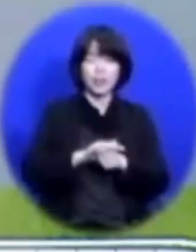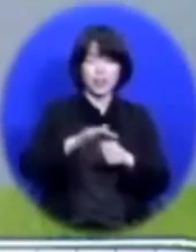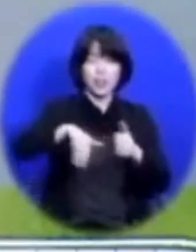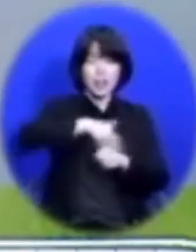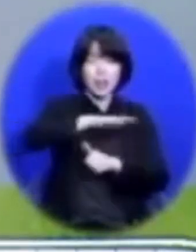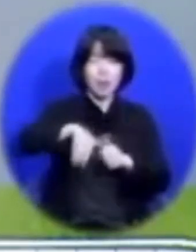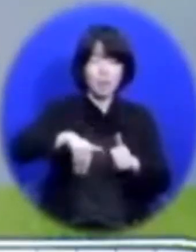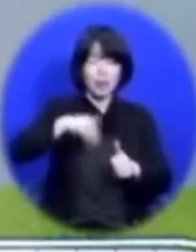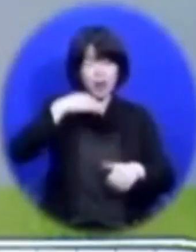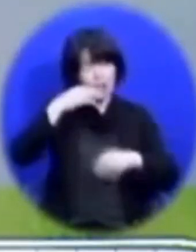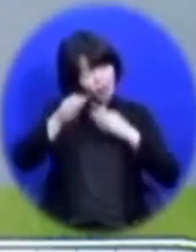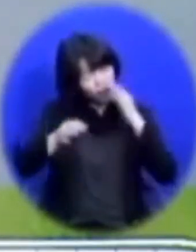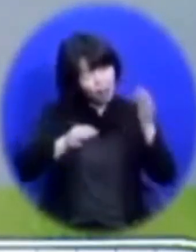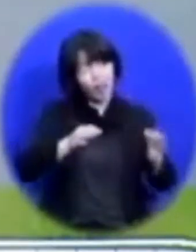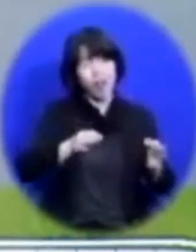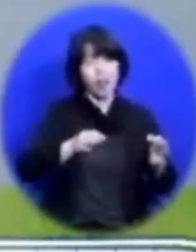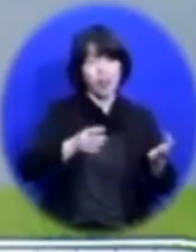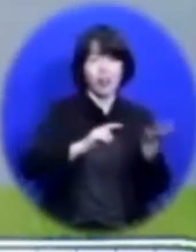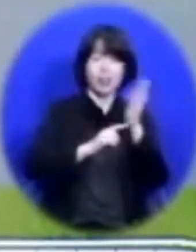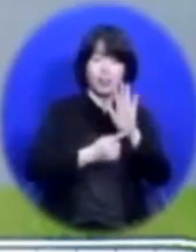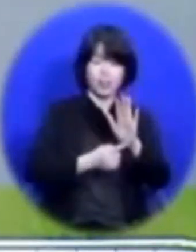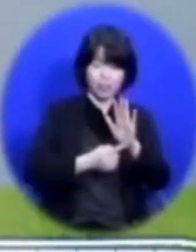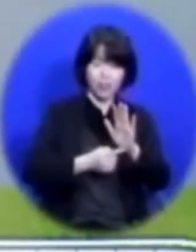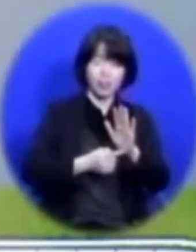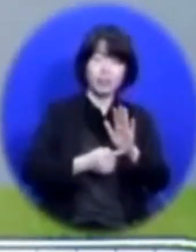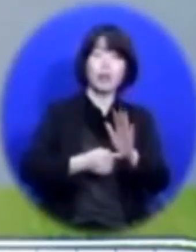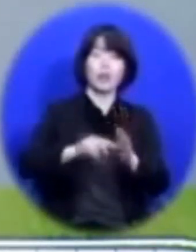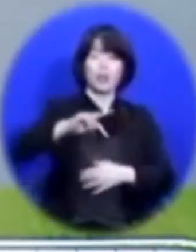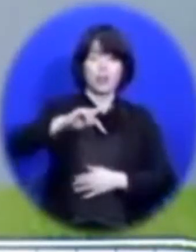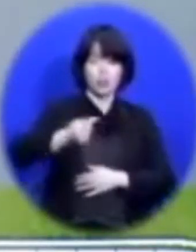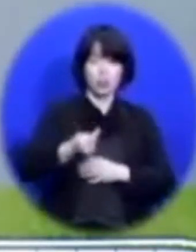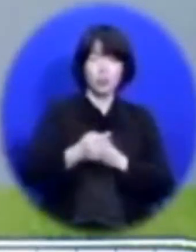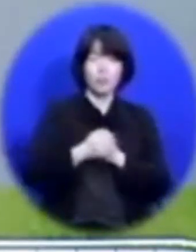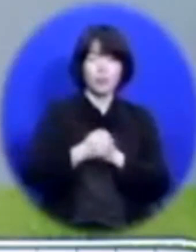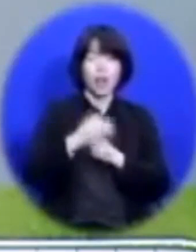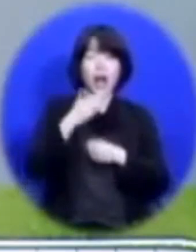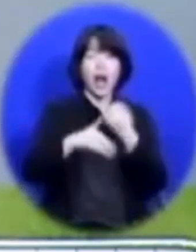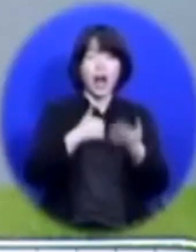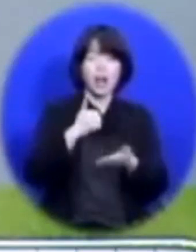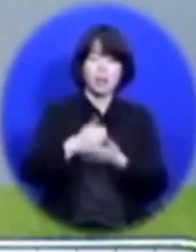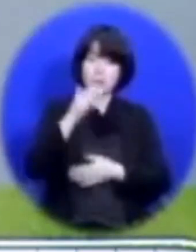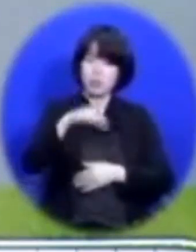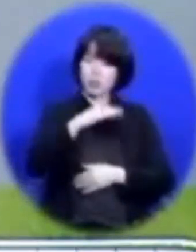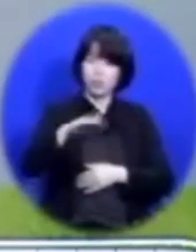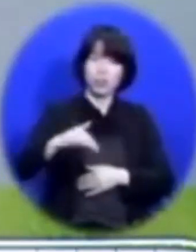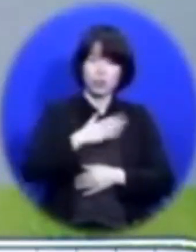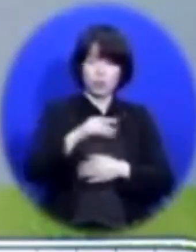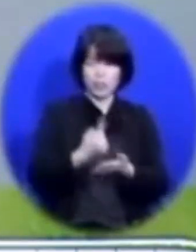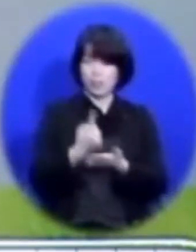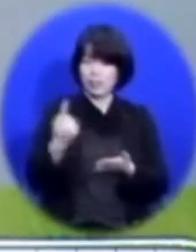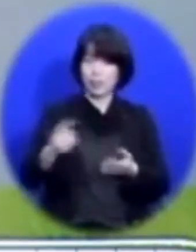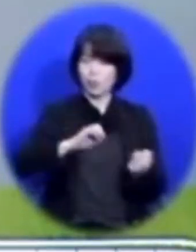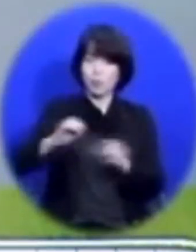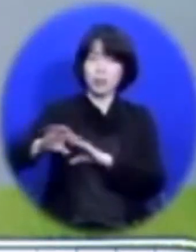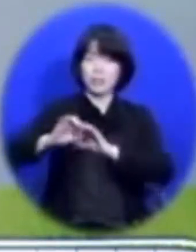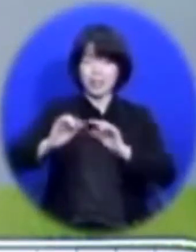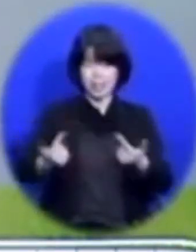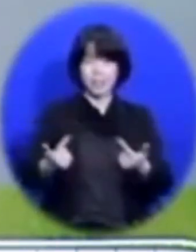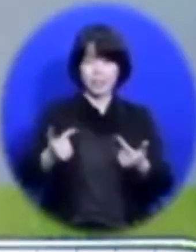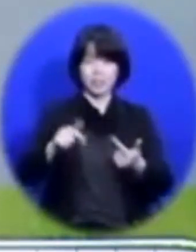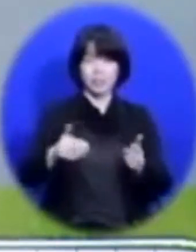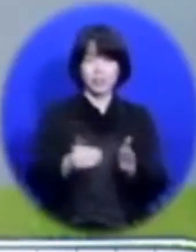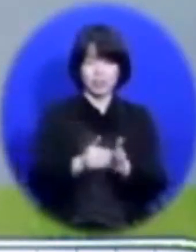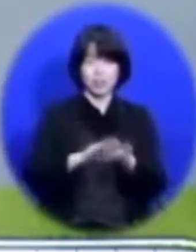하나님이정말로 나를버리셨다고생각하며탄식할때조차도,하나님께서 우리를결코